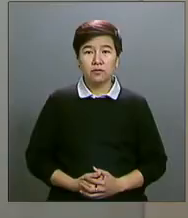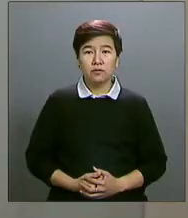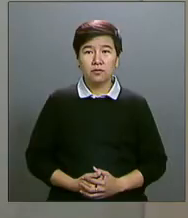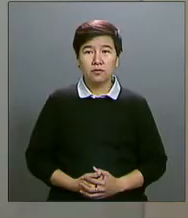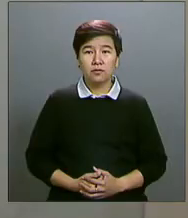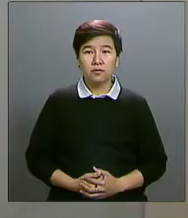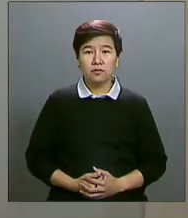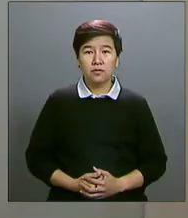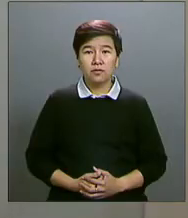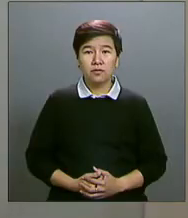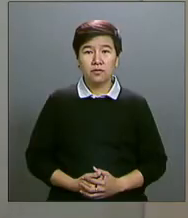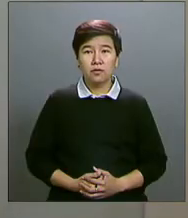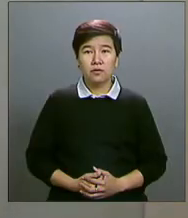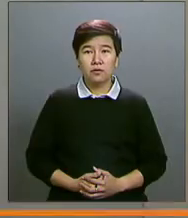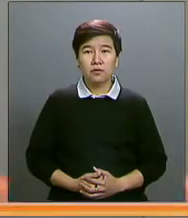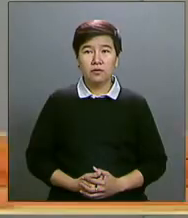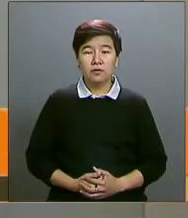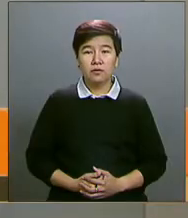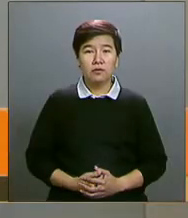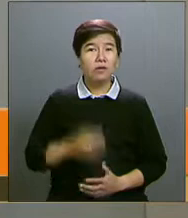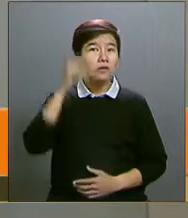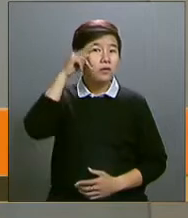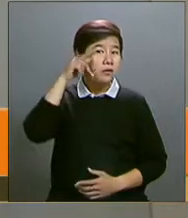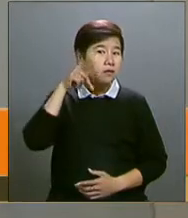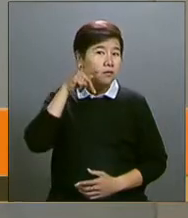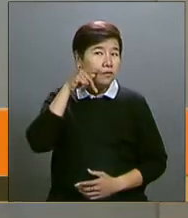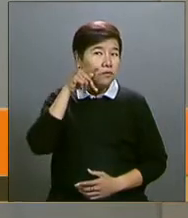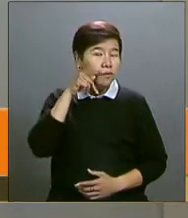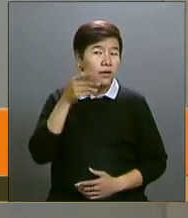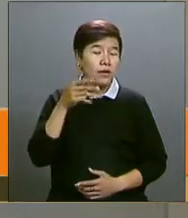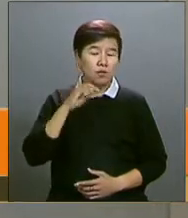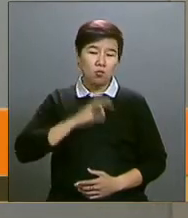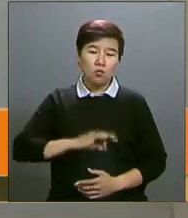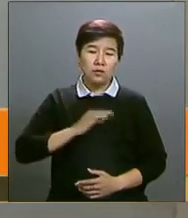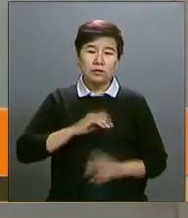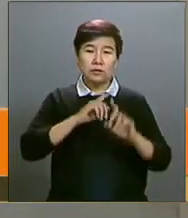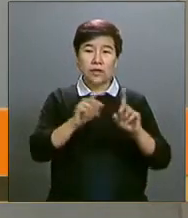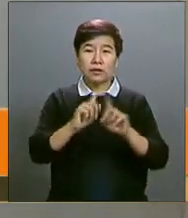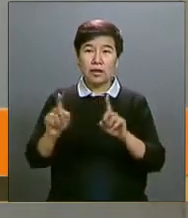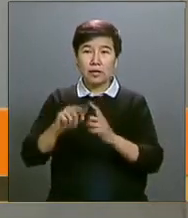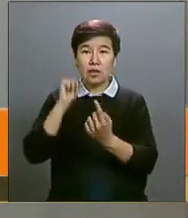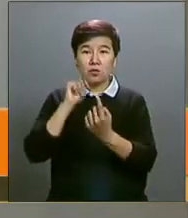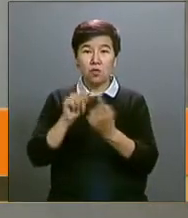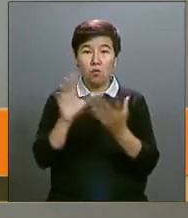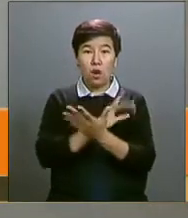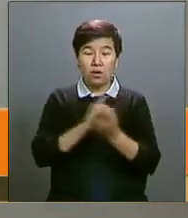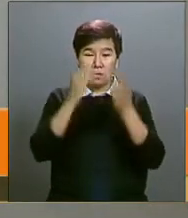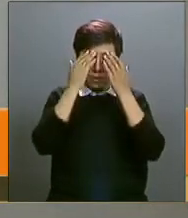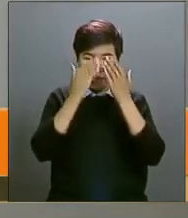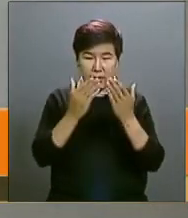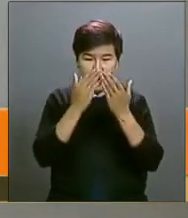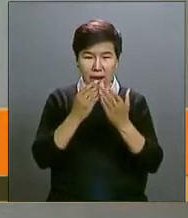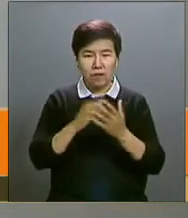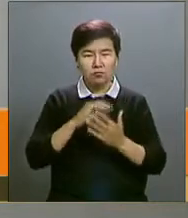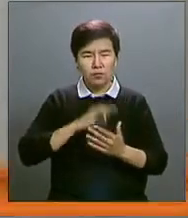่ประเด็นเกี่ยวกับเพศสภาพที่หลากหลายนะคะก็เป็นเรื่องที่ละเอียดอ่อนในวัฒนธรรมของมุสลิมค่ะแต่ก็เป็นสิ่งที่ถูกนำมาเล่าผ่